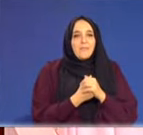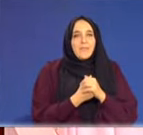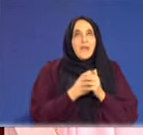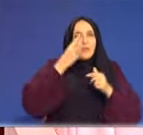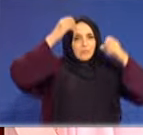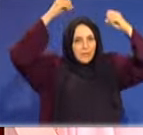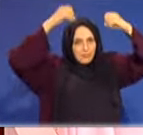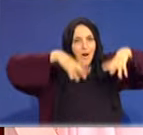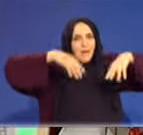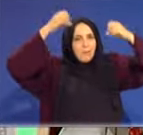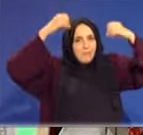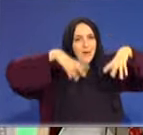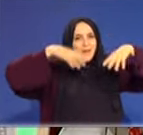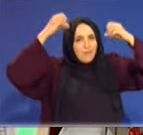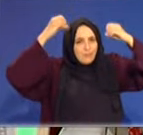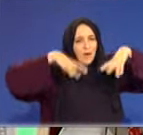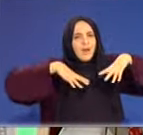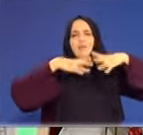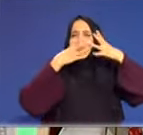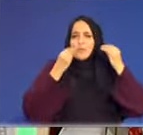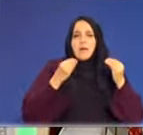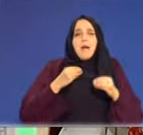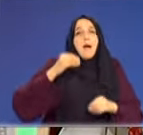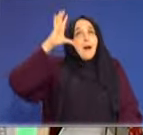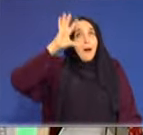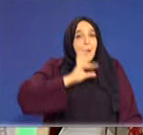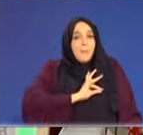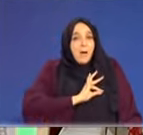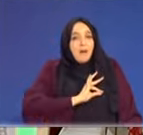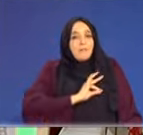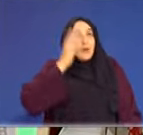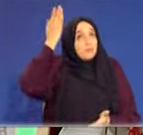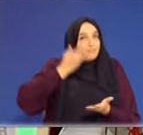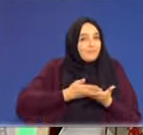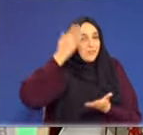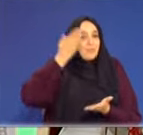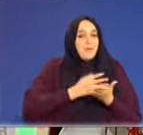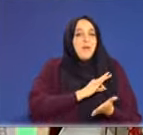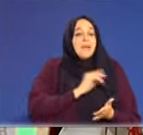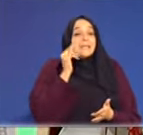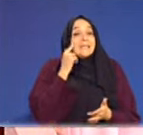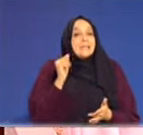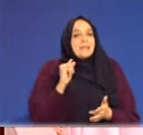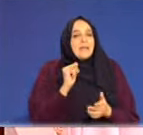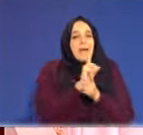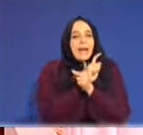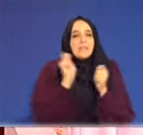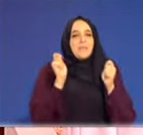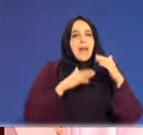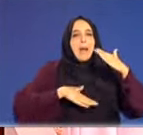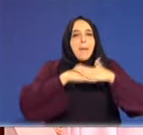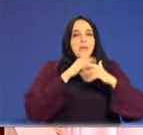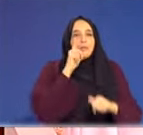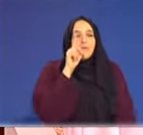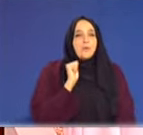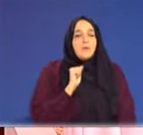تتنزل البركات، تتنزل الرحمات إذا احترمت حدود الله. من جهة